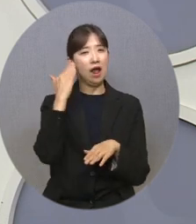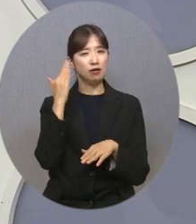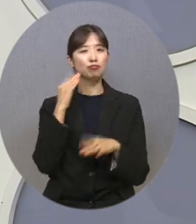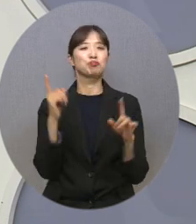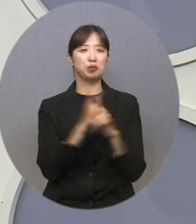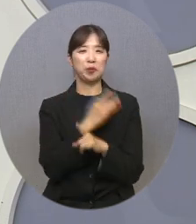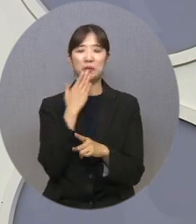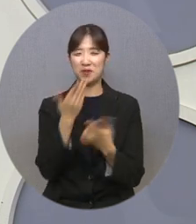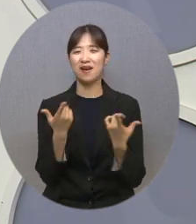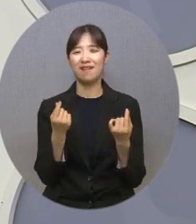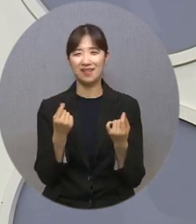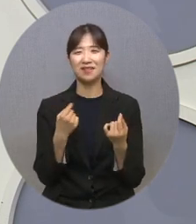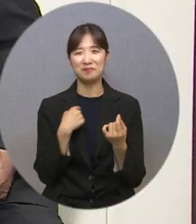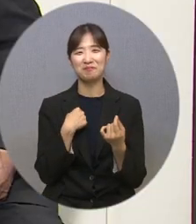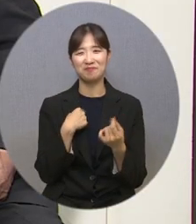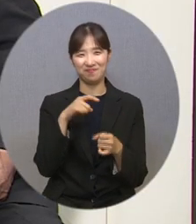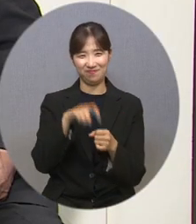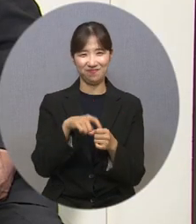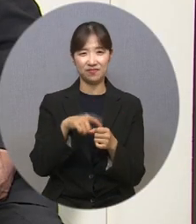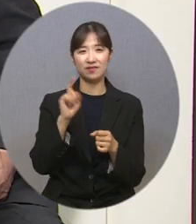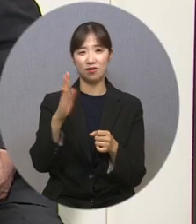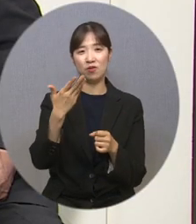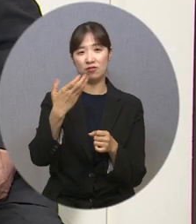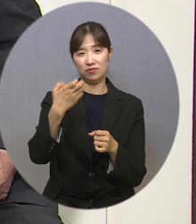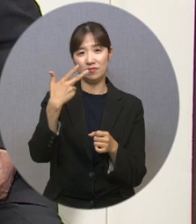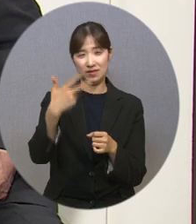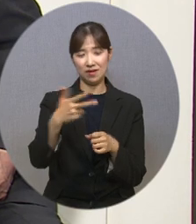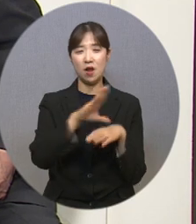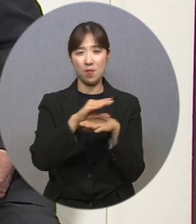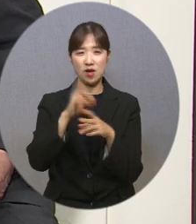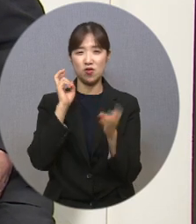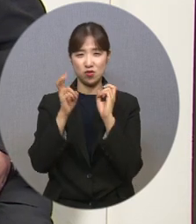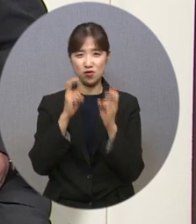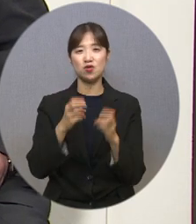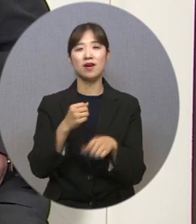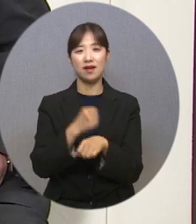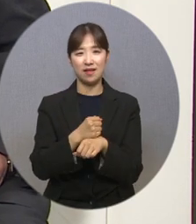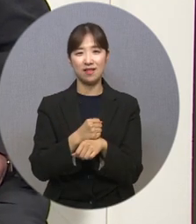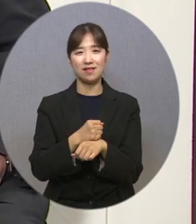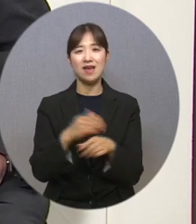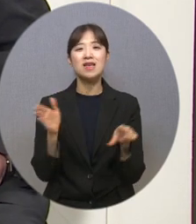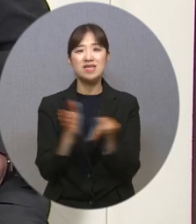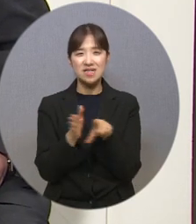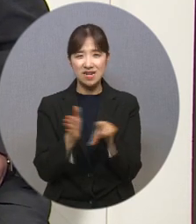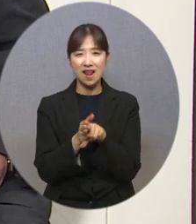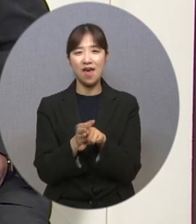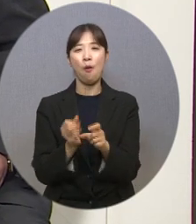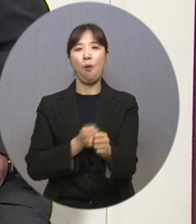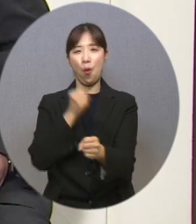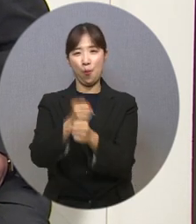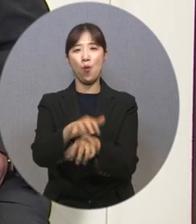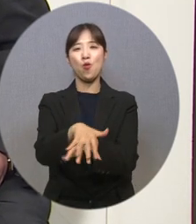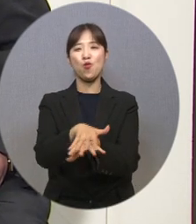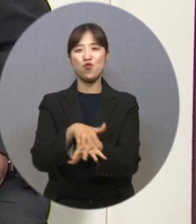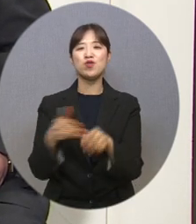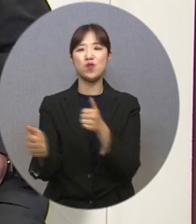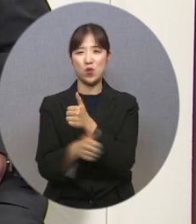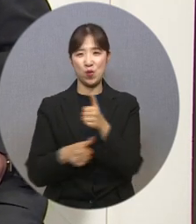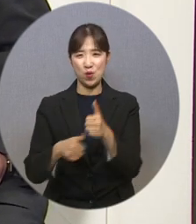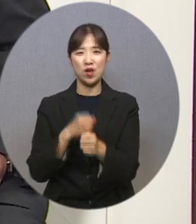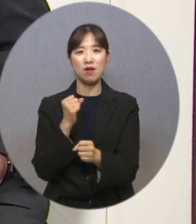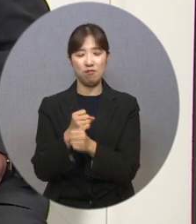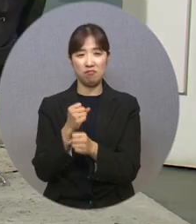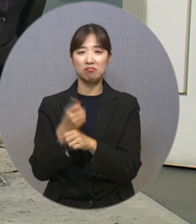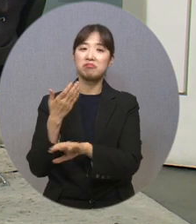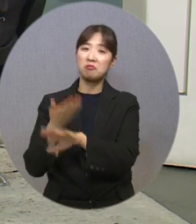소박한 꿈을 갖고요. 그래서 97년에 방송국 하면서 신뢰회복 조직위원회를 만들어가지고 외국